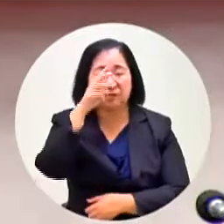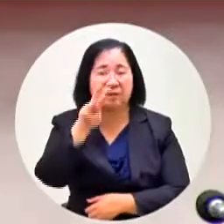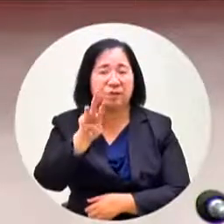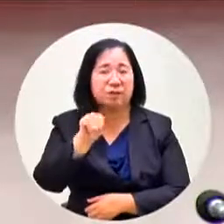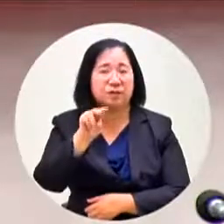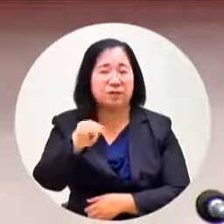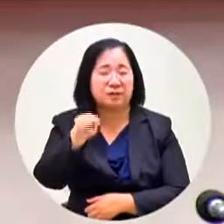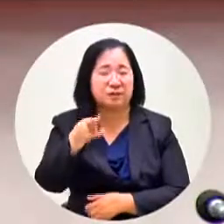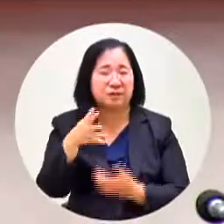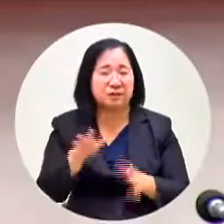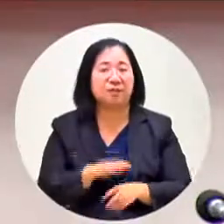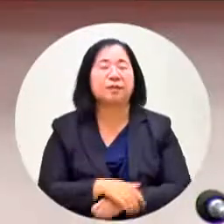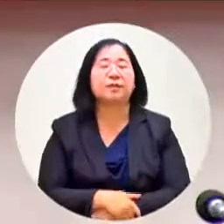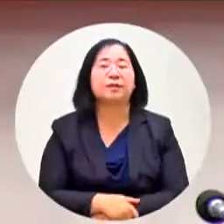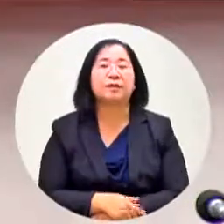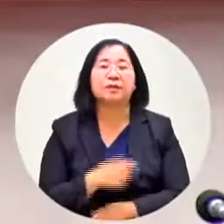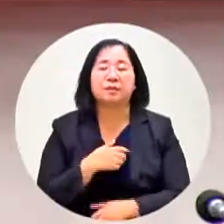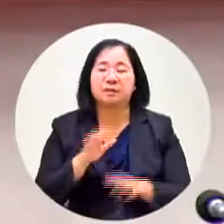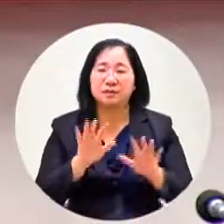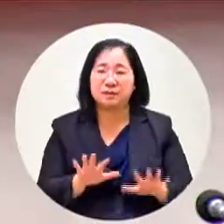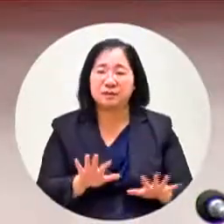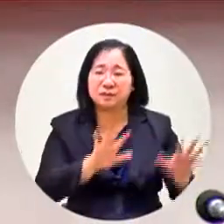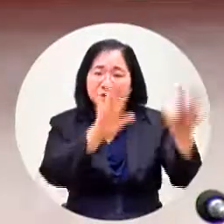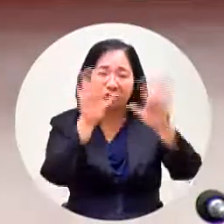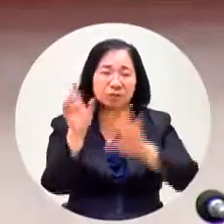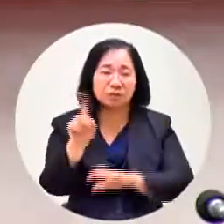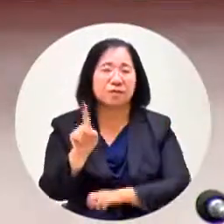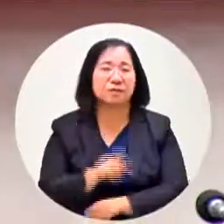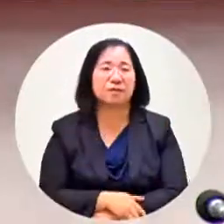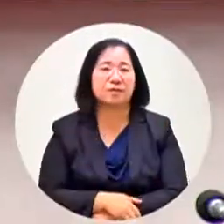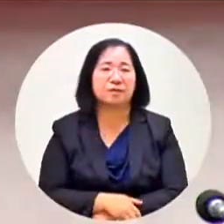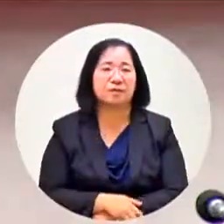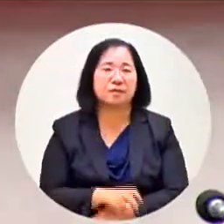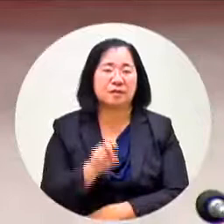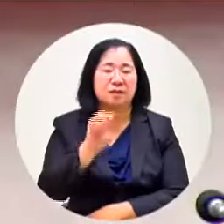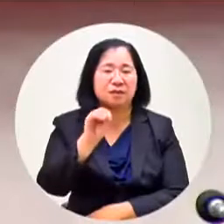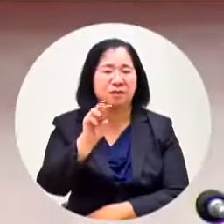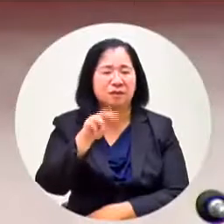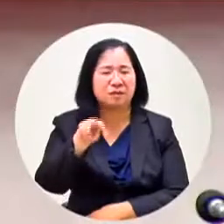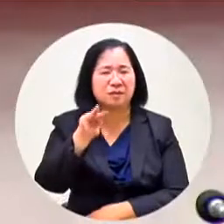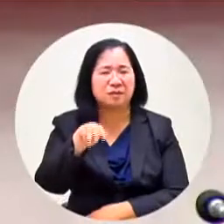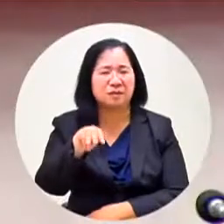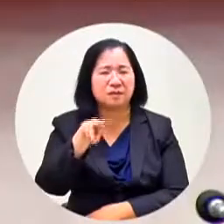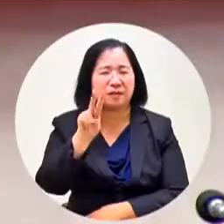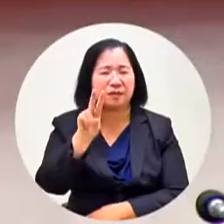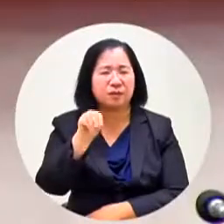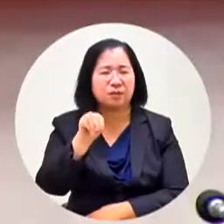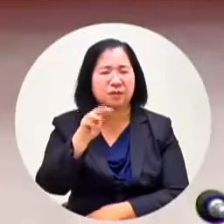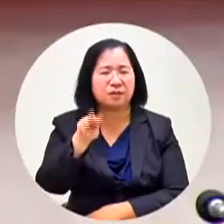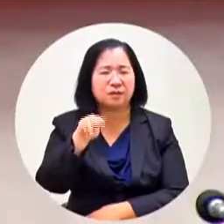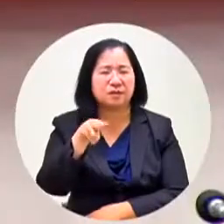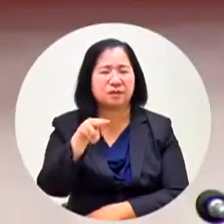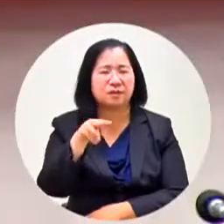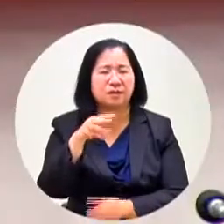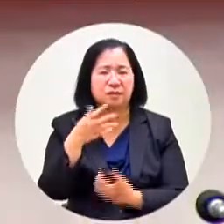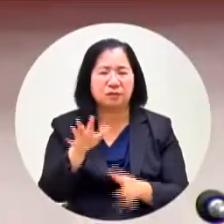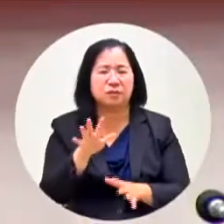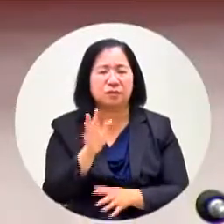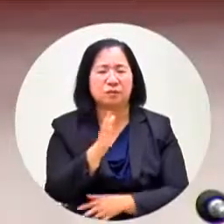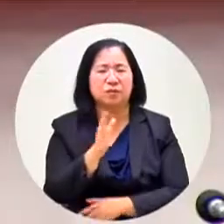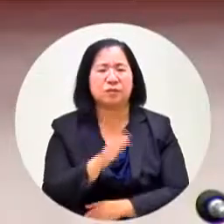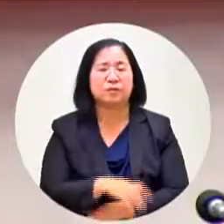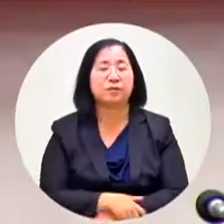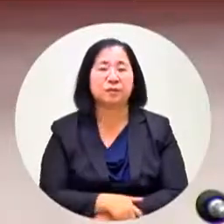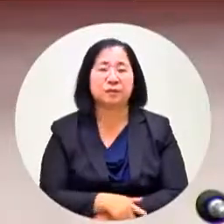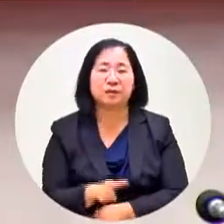员，薪资至少要比照准公共化的幼儿园修法后的第一年至少要有